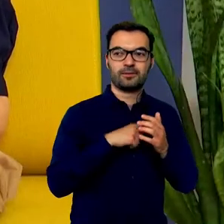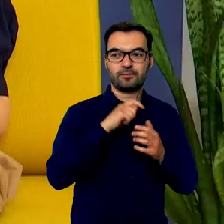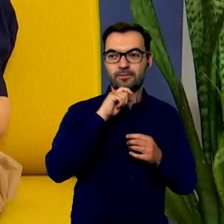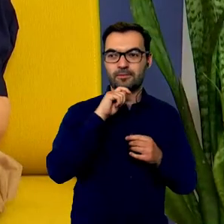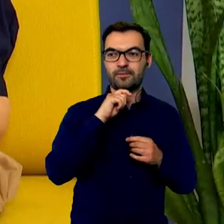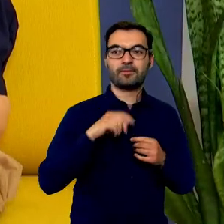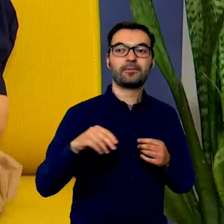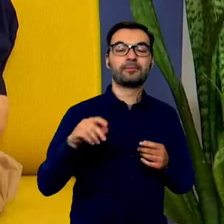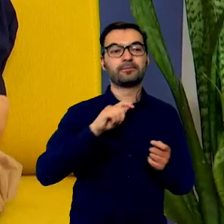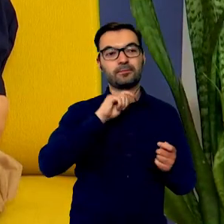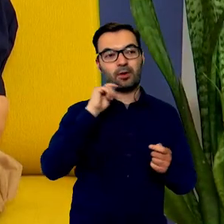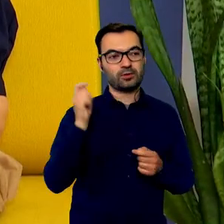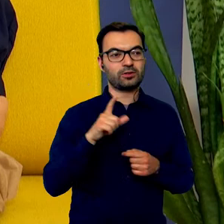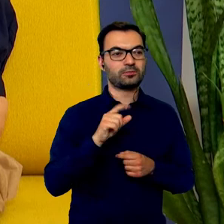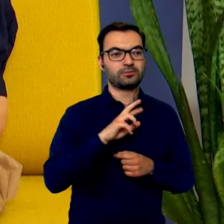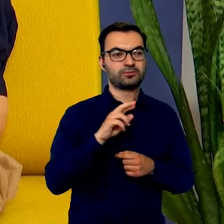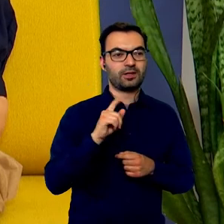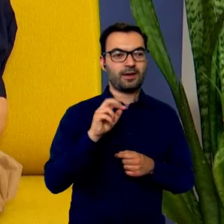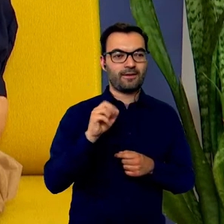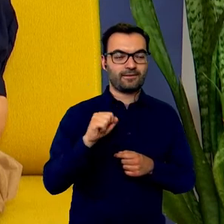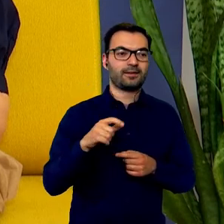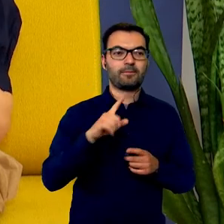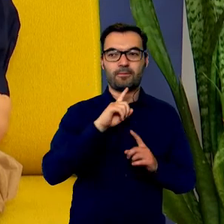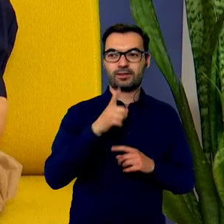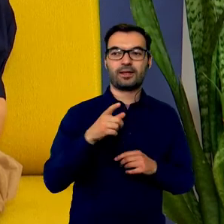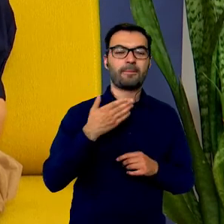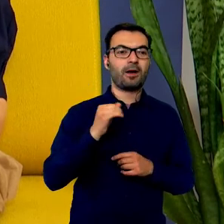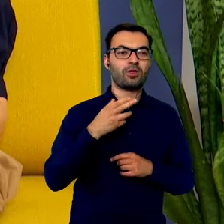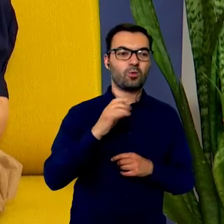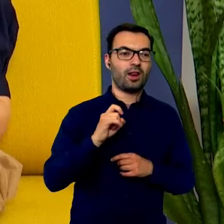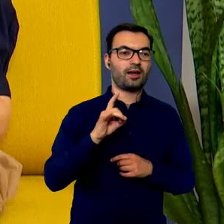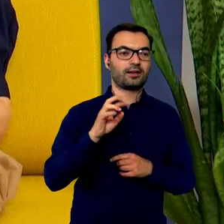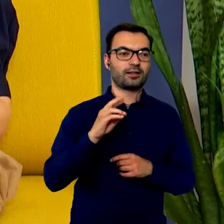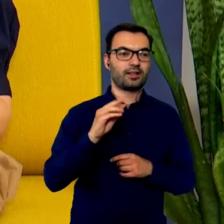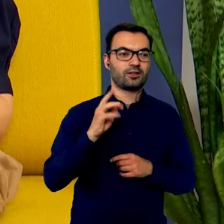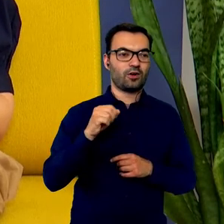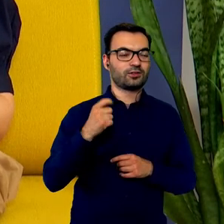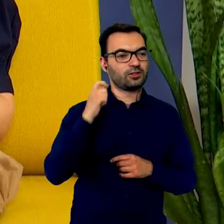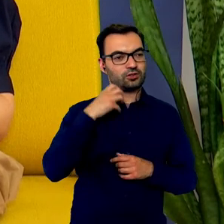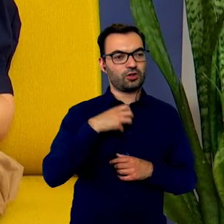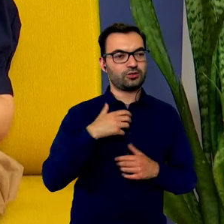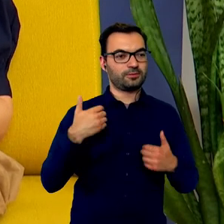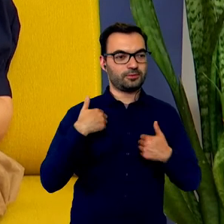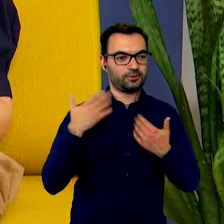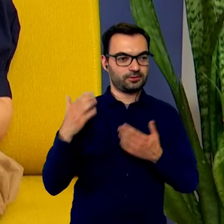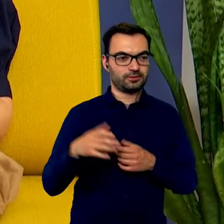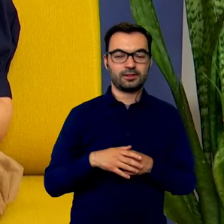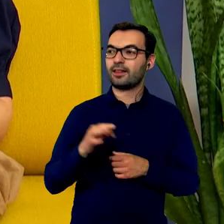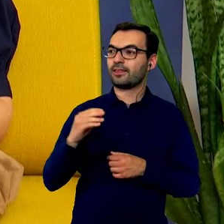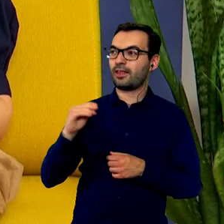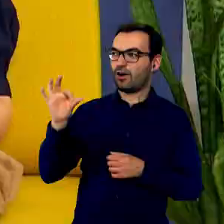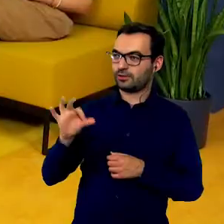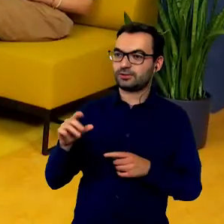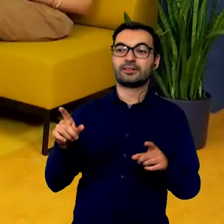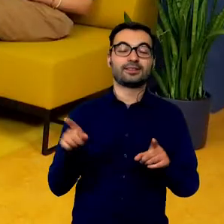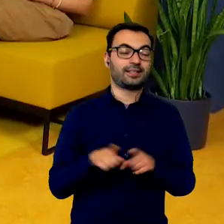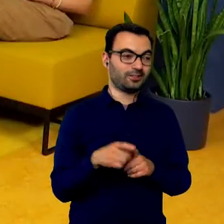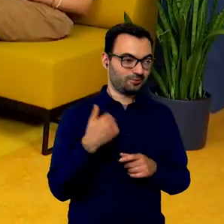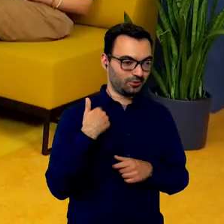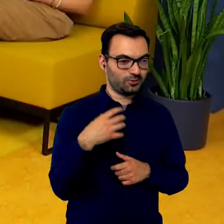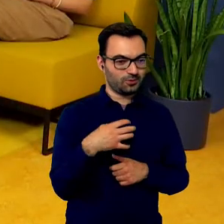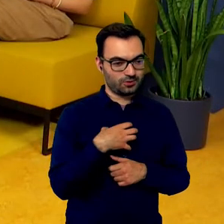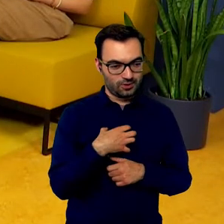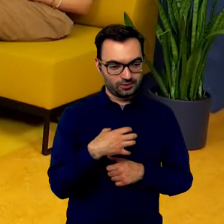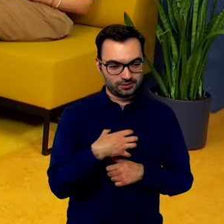przeprawie. Polecamy ją wszystkim czytelnikom. Manuela Grzetkowska była naszą gościnią. I Teoś. I Teoś też był